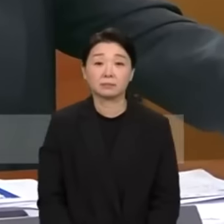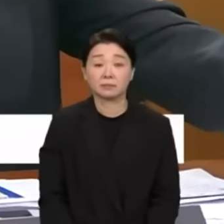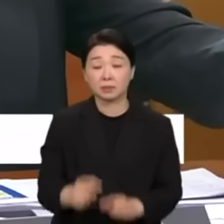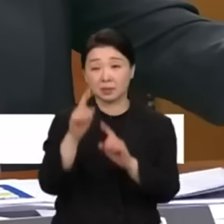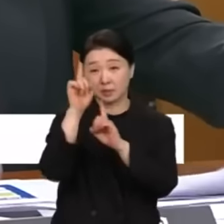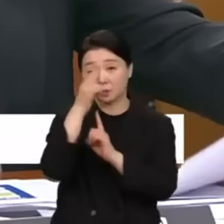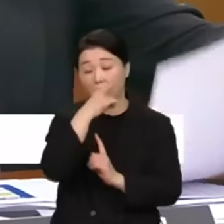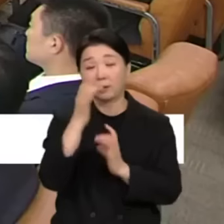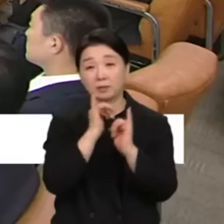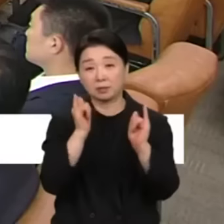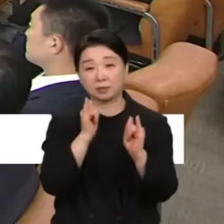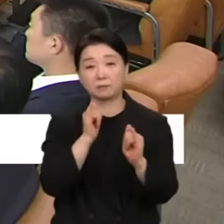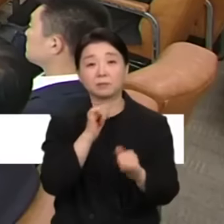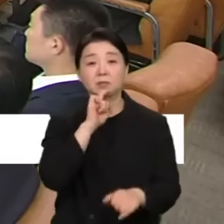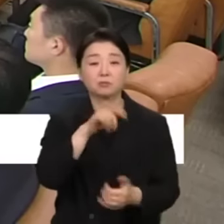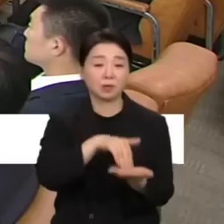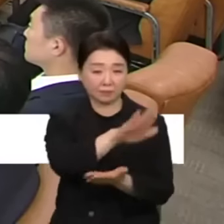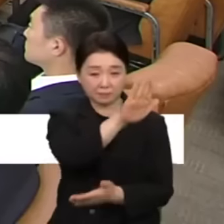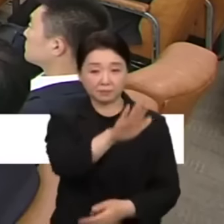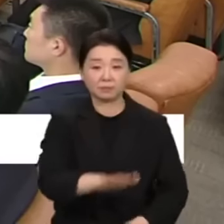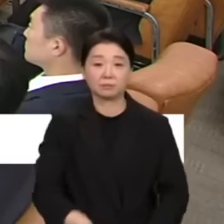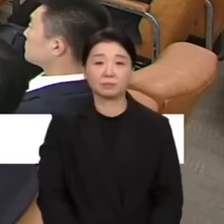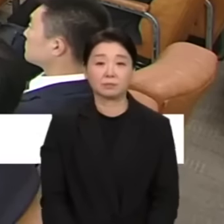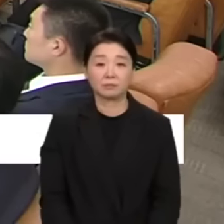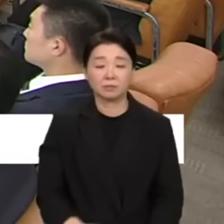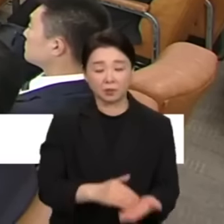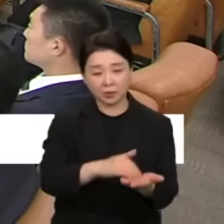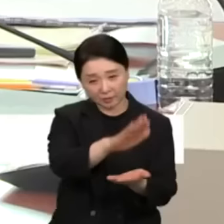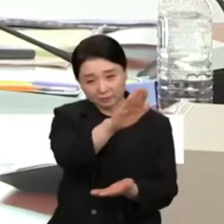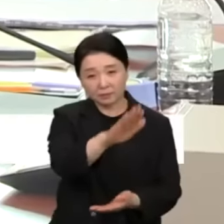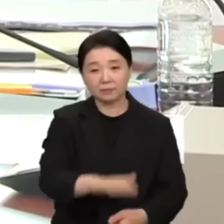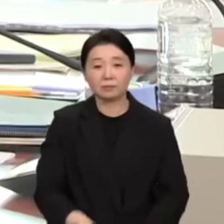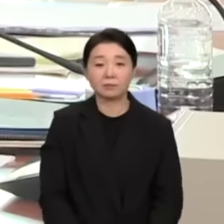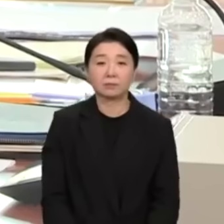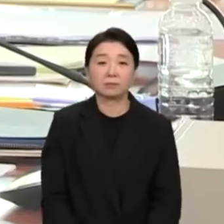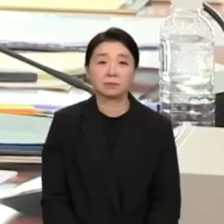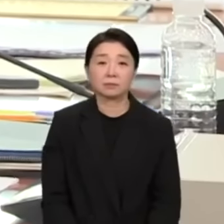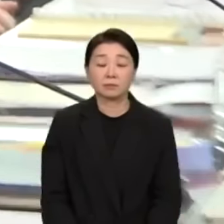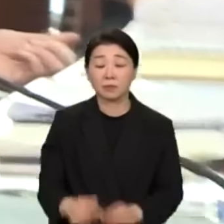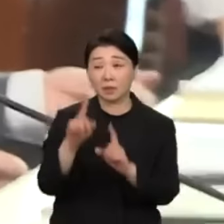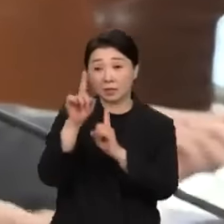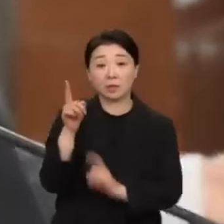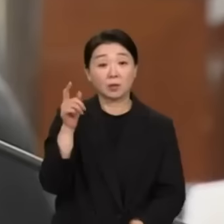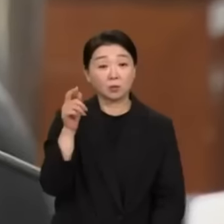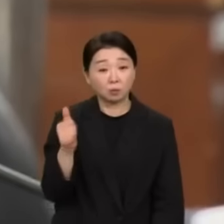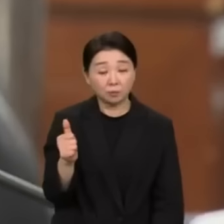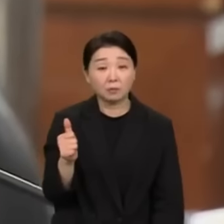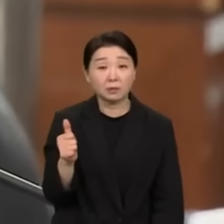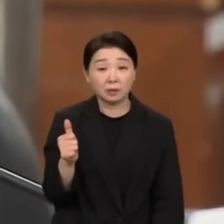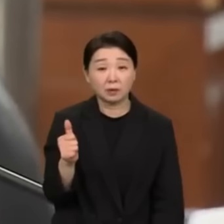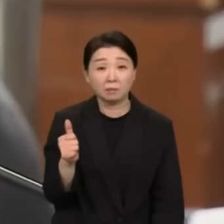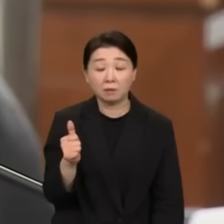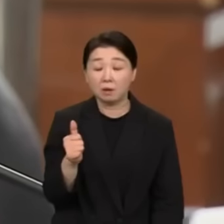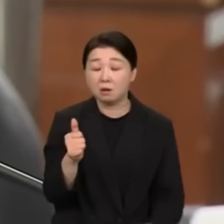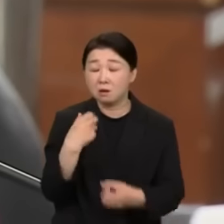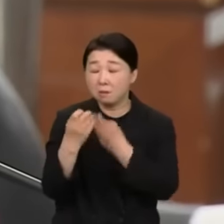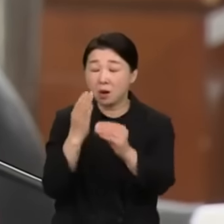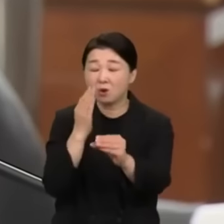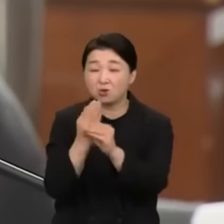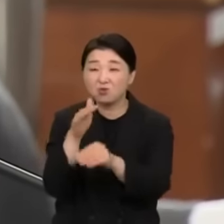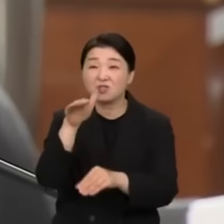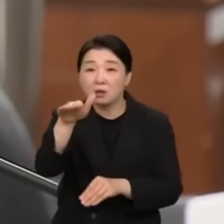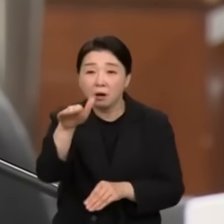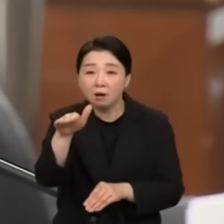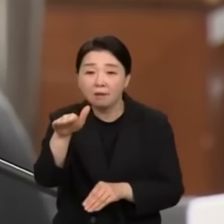증인 네. 10분간 퇴장하세요. 퇴장하십시오. 이종섭 전 국방부 장관은 발언 도중 끼어들다